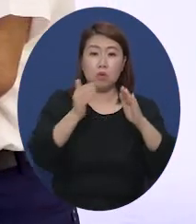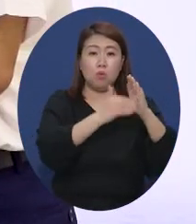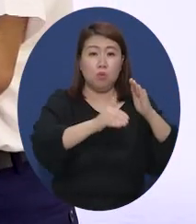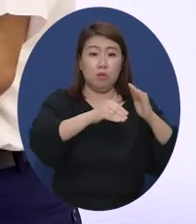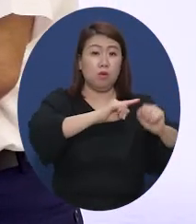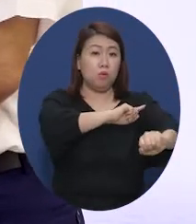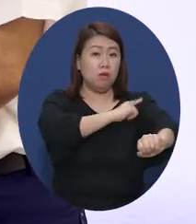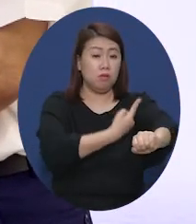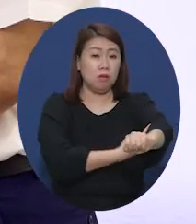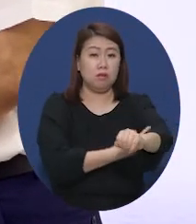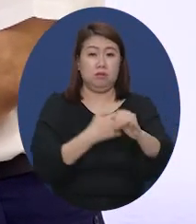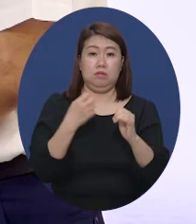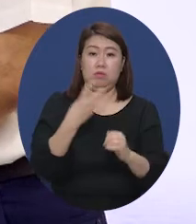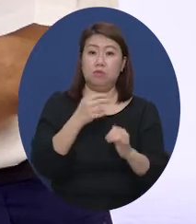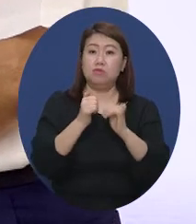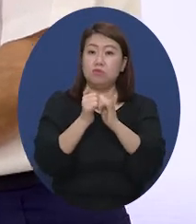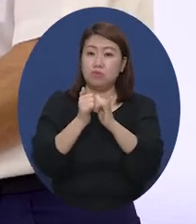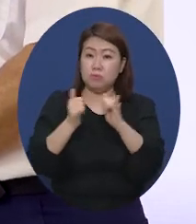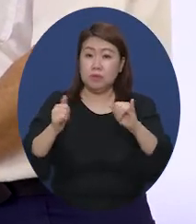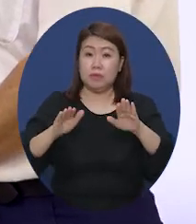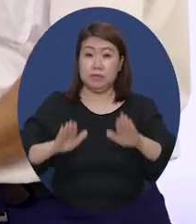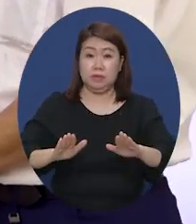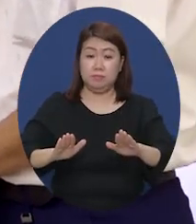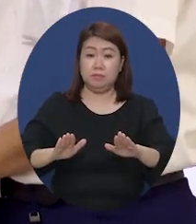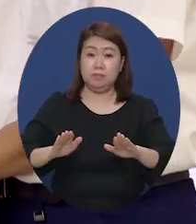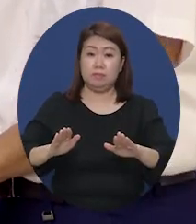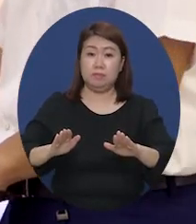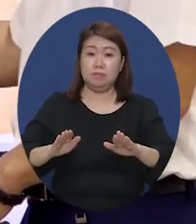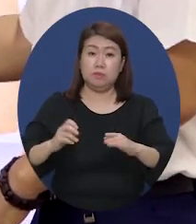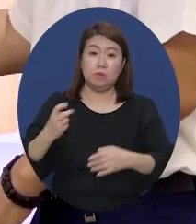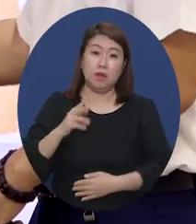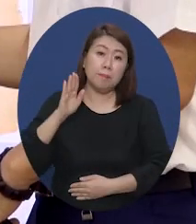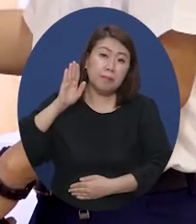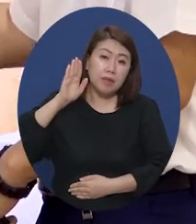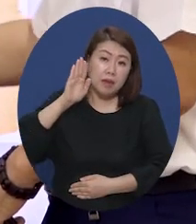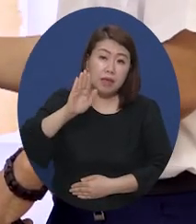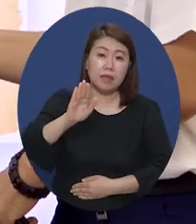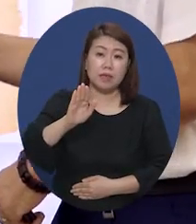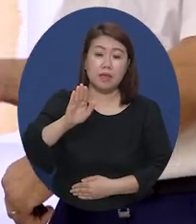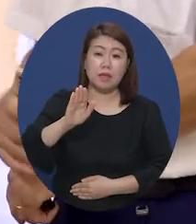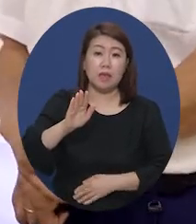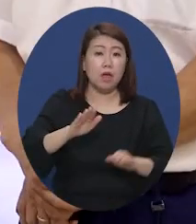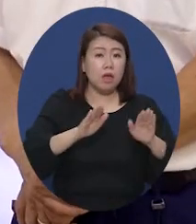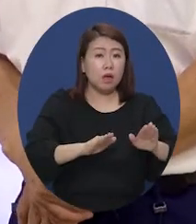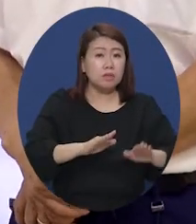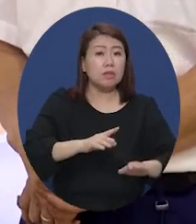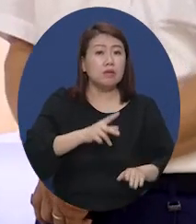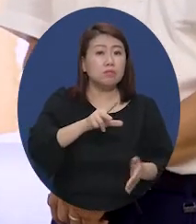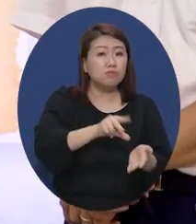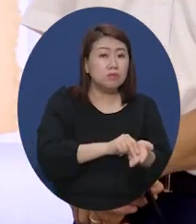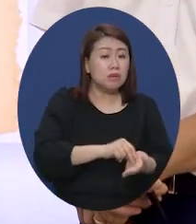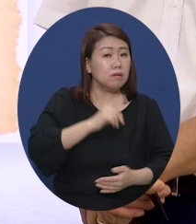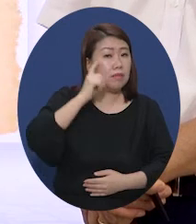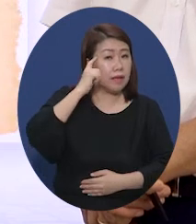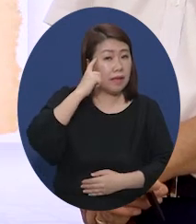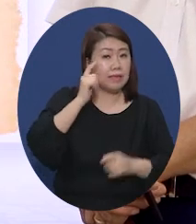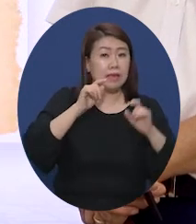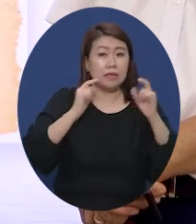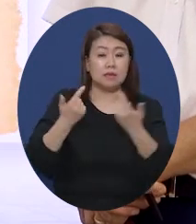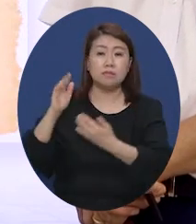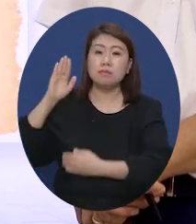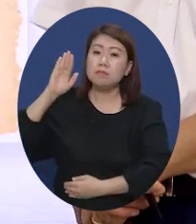따라서 공권력과 국민에게는 현재 세대와 미래 세대, 오로지 현재 문제가 뿐만